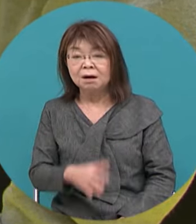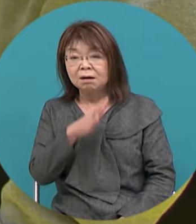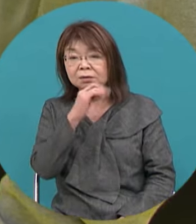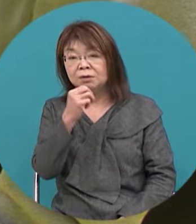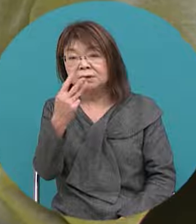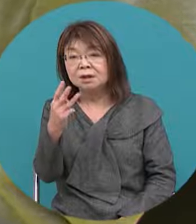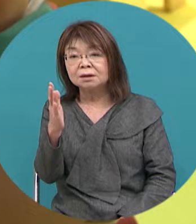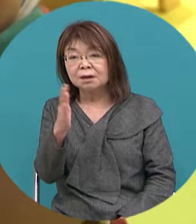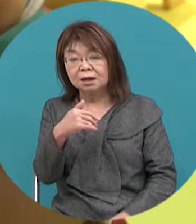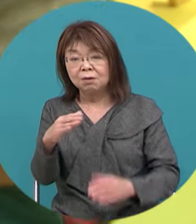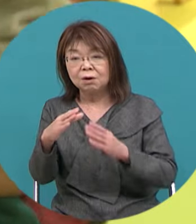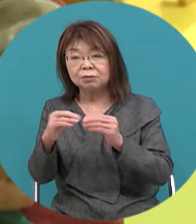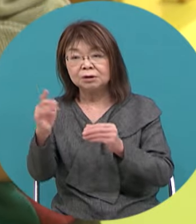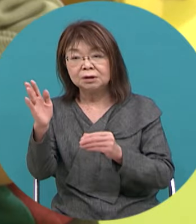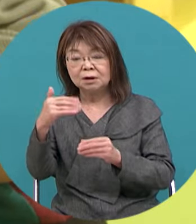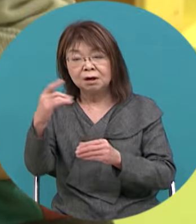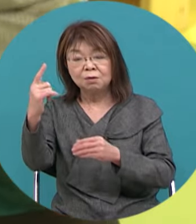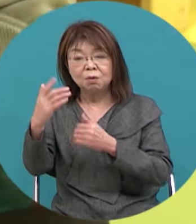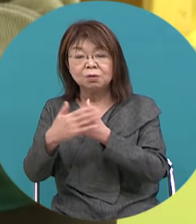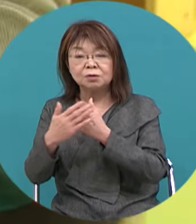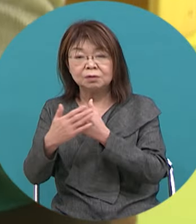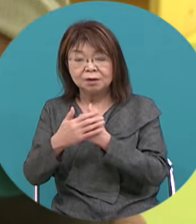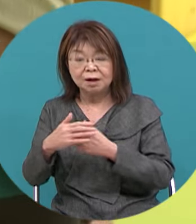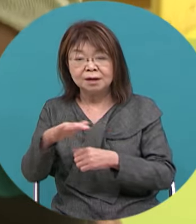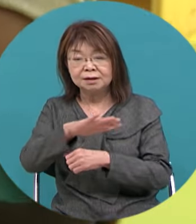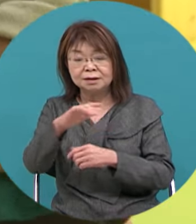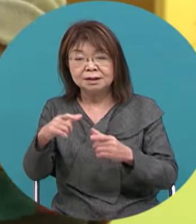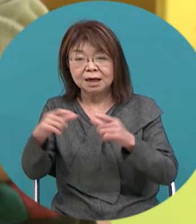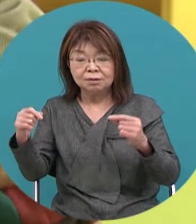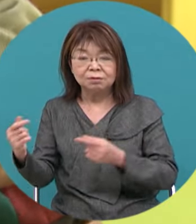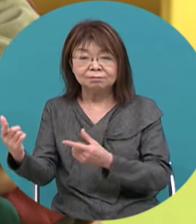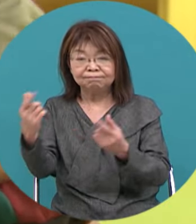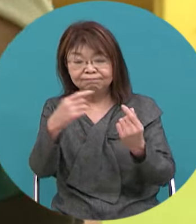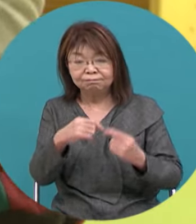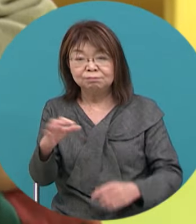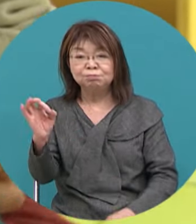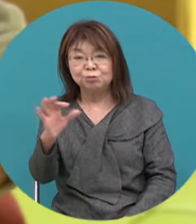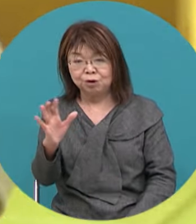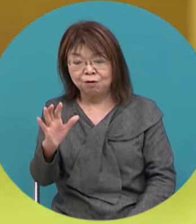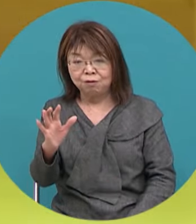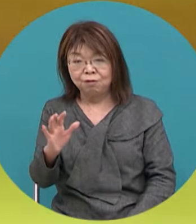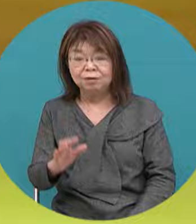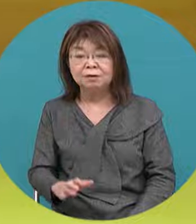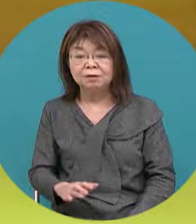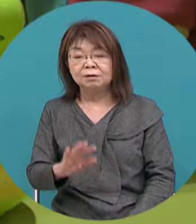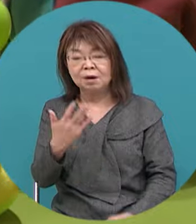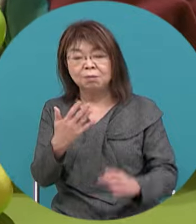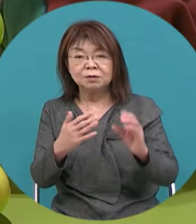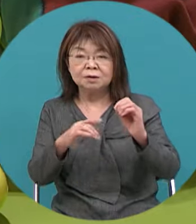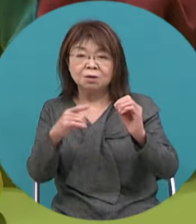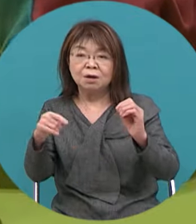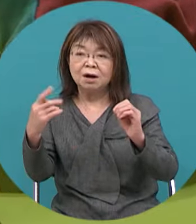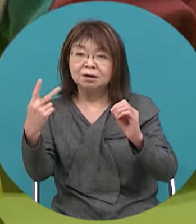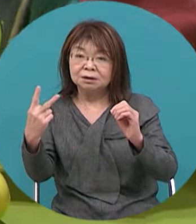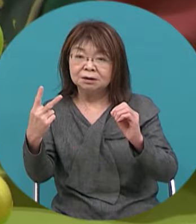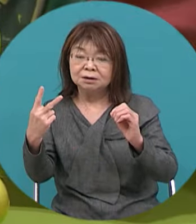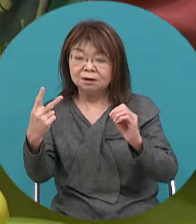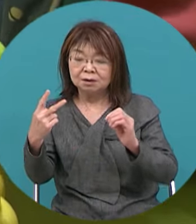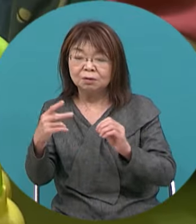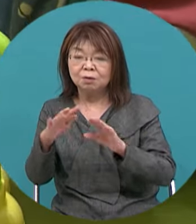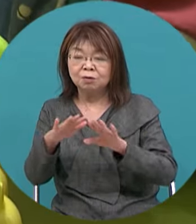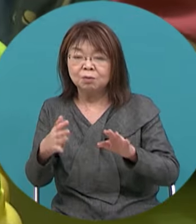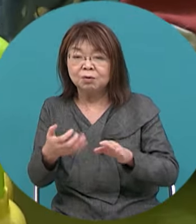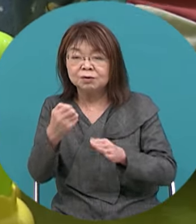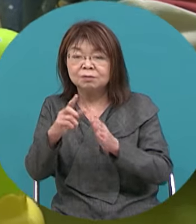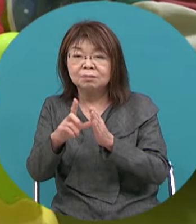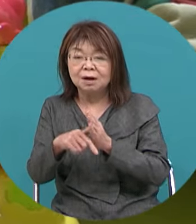歳からは国の制度で全国一律で無償化されていますが、0歳から2歳については所